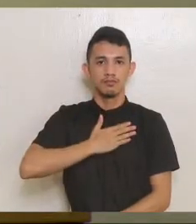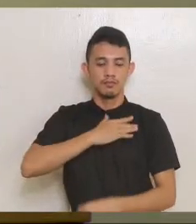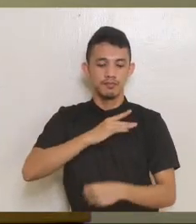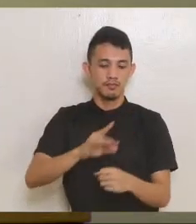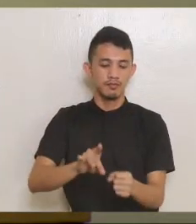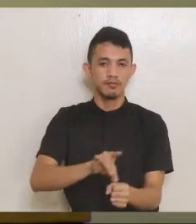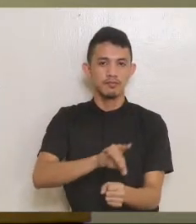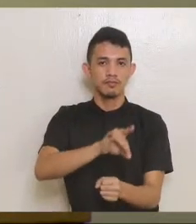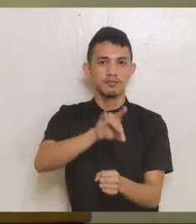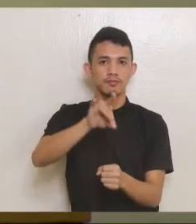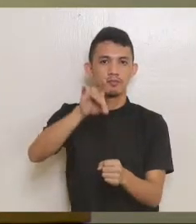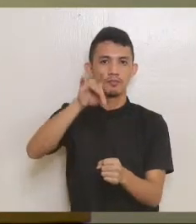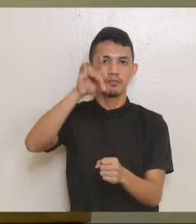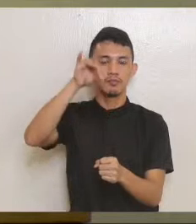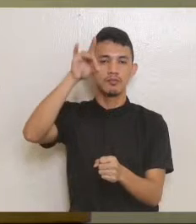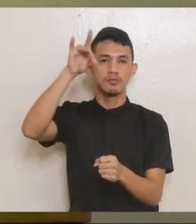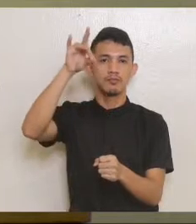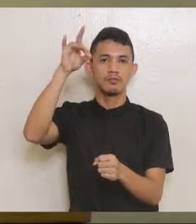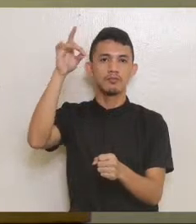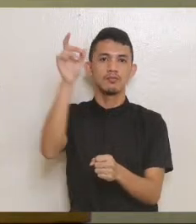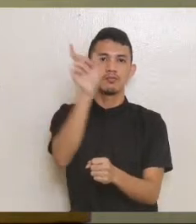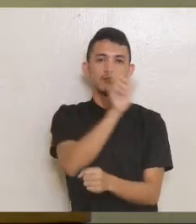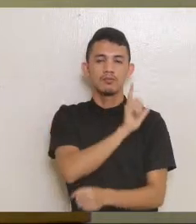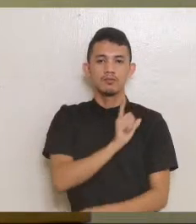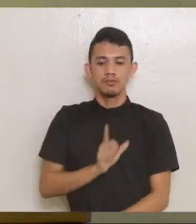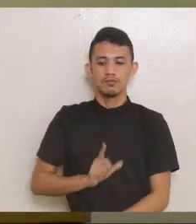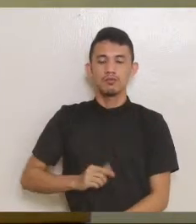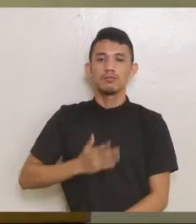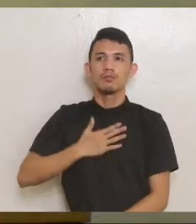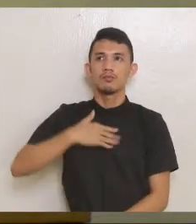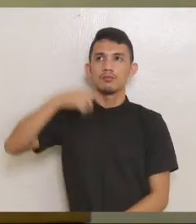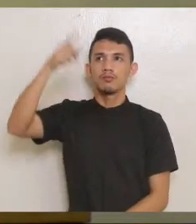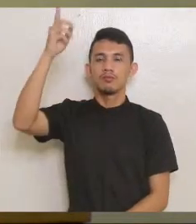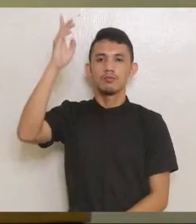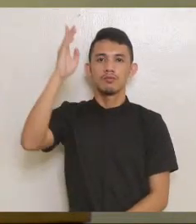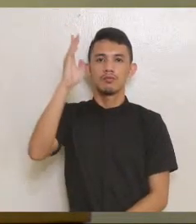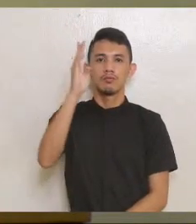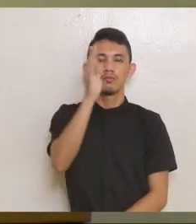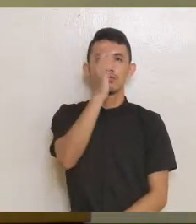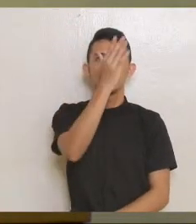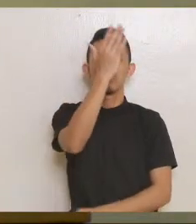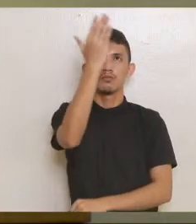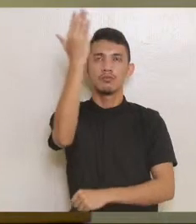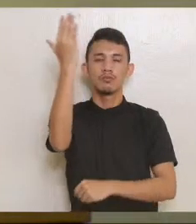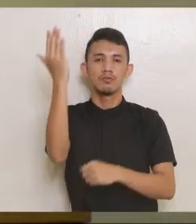O Ginoo akong Diyos, dako gayod ikaw.